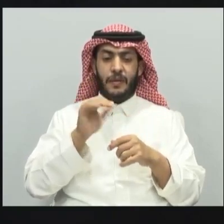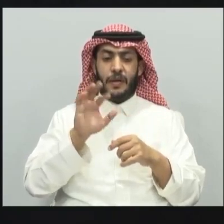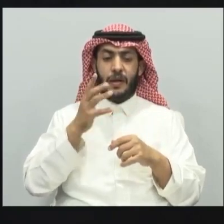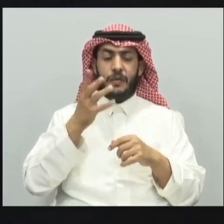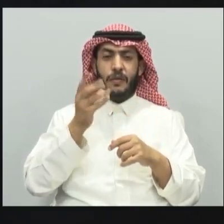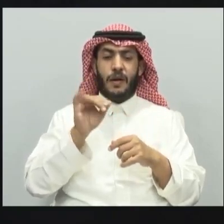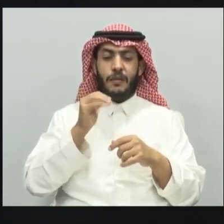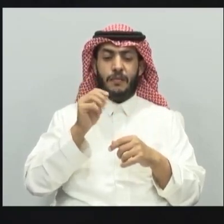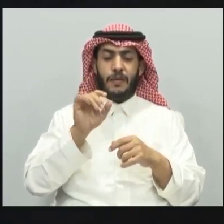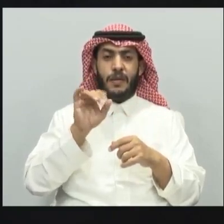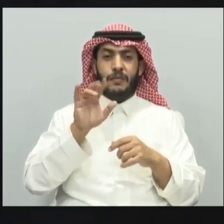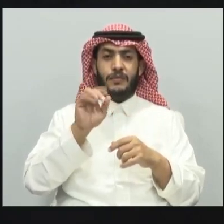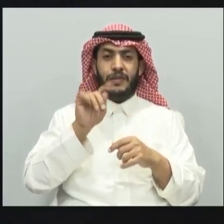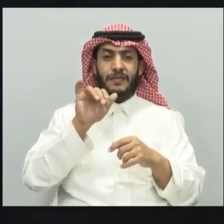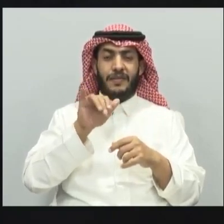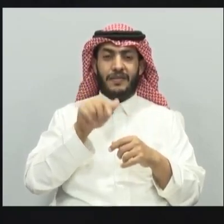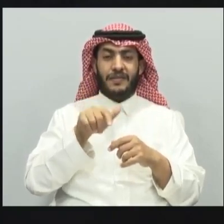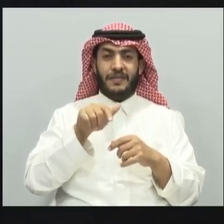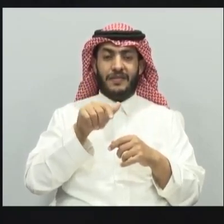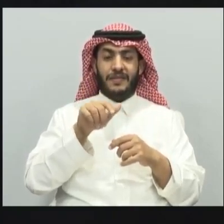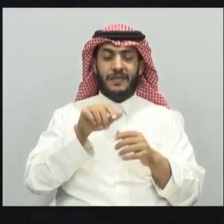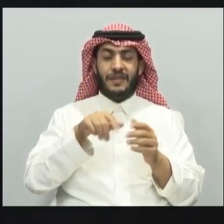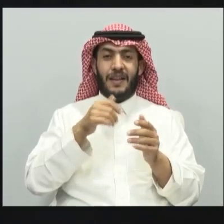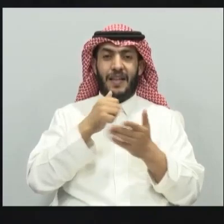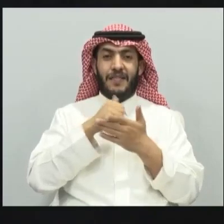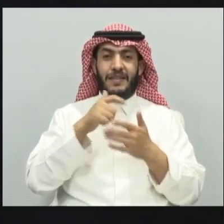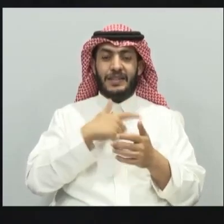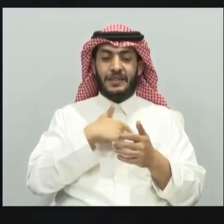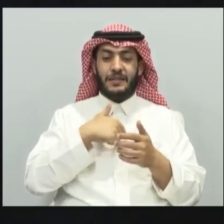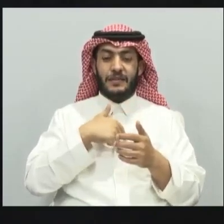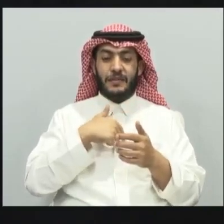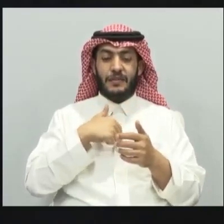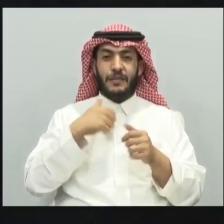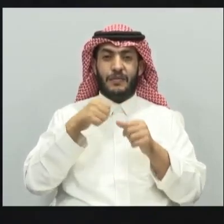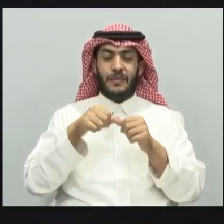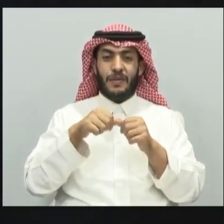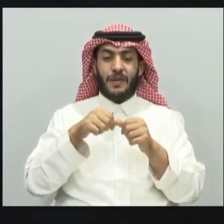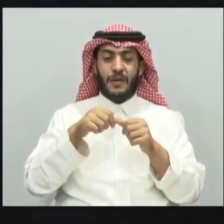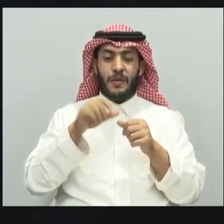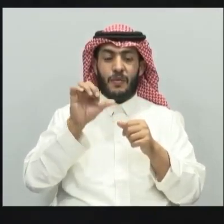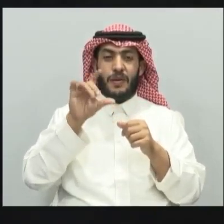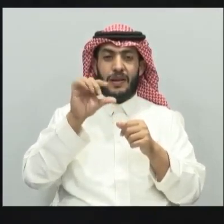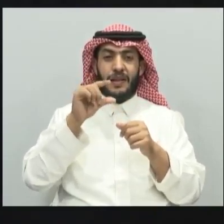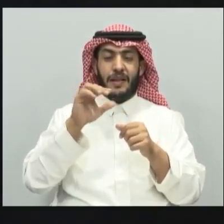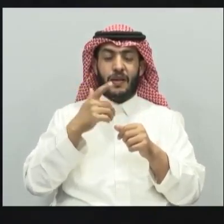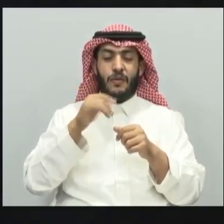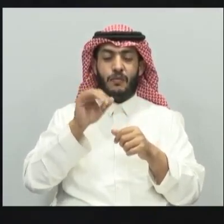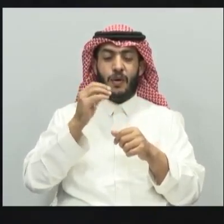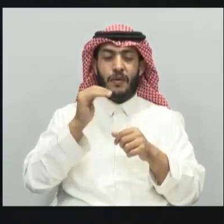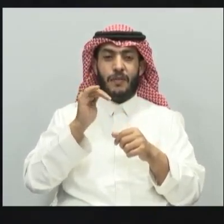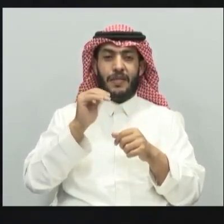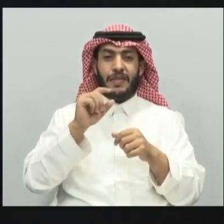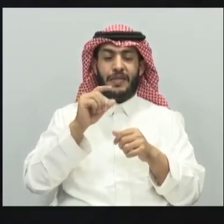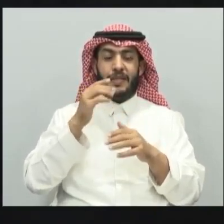ابن المصفى يعني قد يكون الذي حذف هذا الاسم اما بقيه بن الوليد او محمد بن